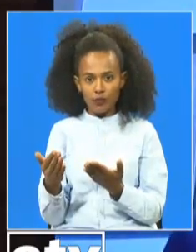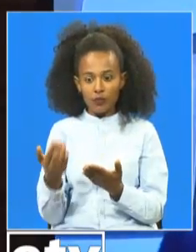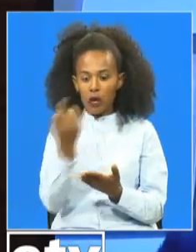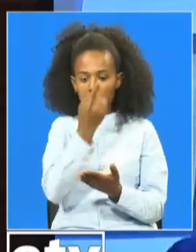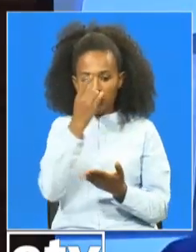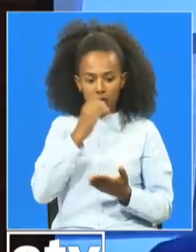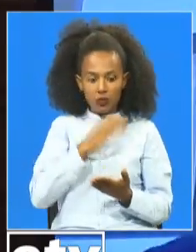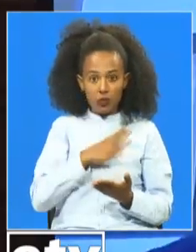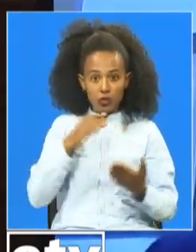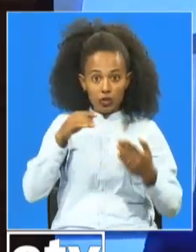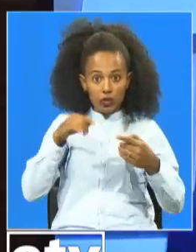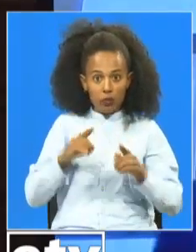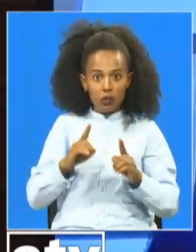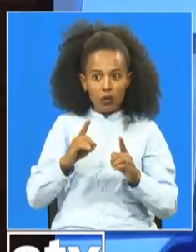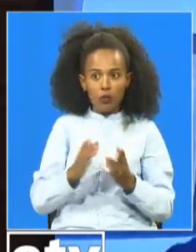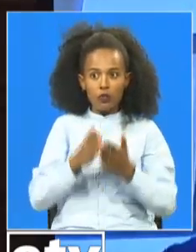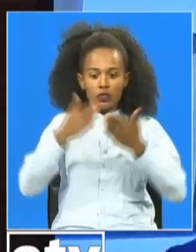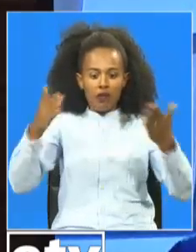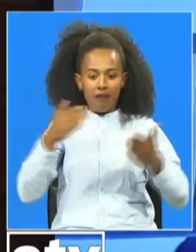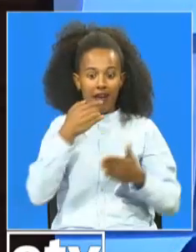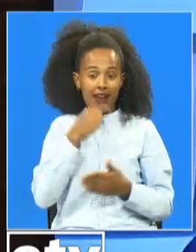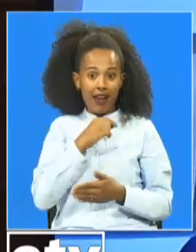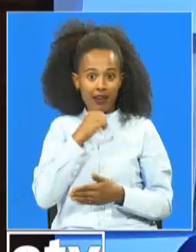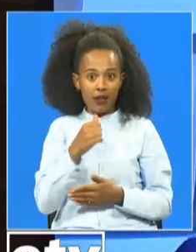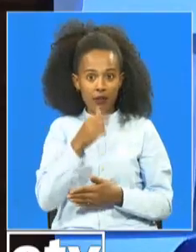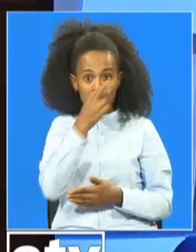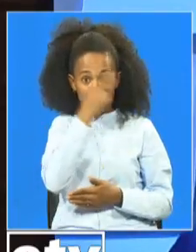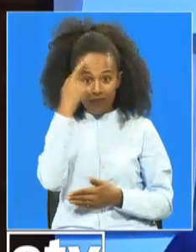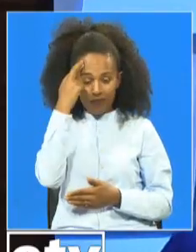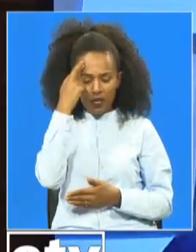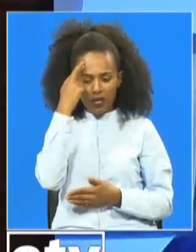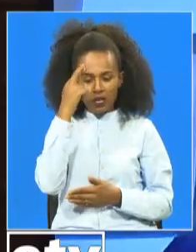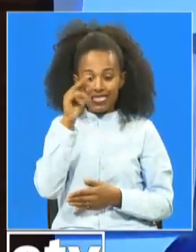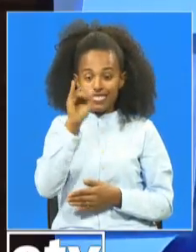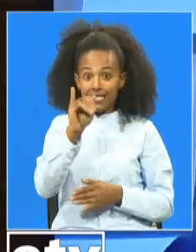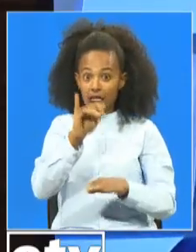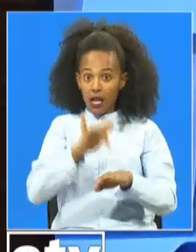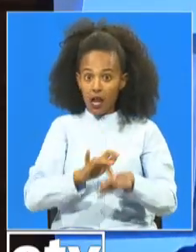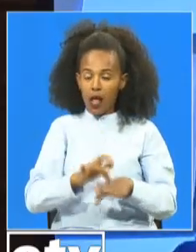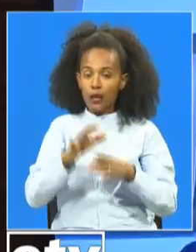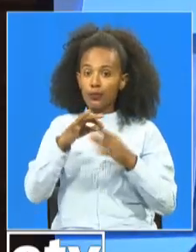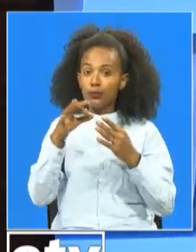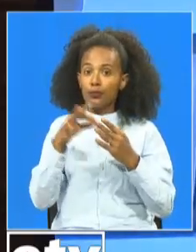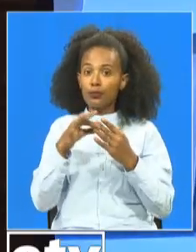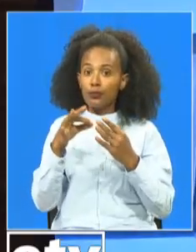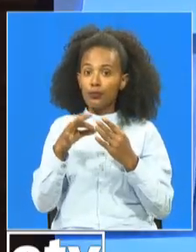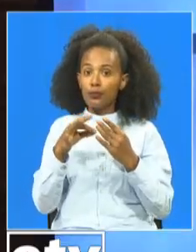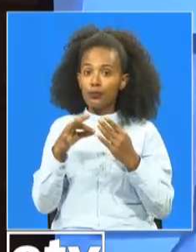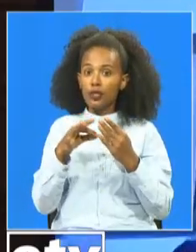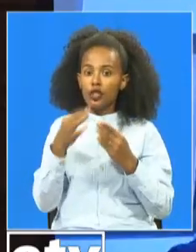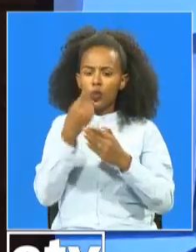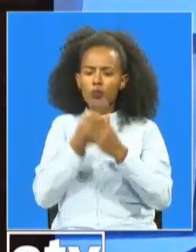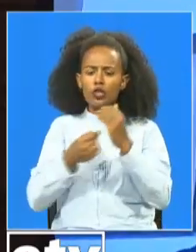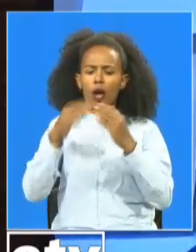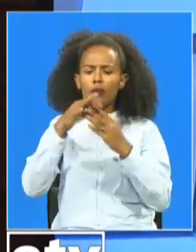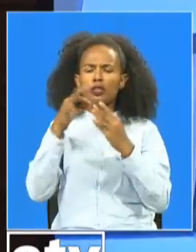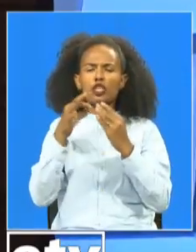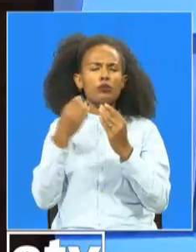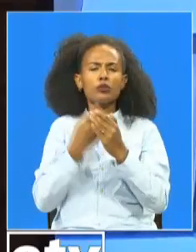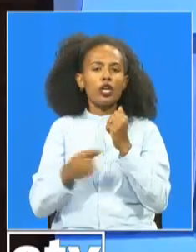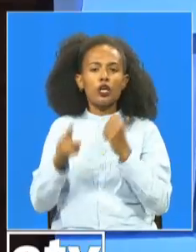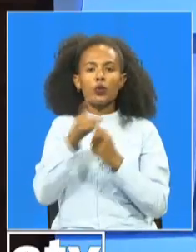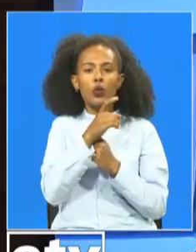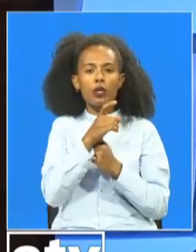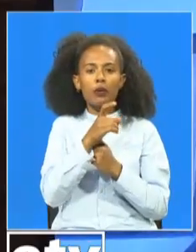አንዳንድ ሰዎች እንደሚጠቁሙት ሰፋ ያለ አይደለም። ምክንያቱም ኦልሬዲ እዛ ላይ ምርጫ ብቻ እንደሆነ